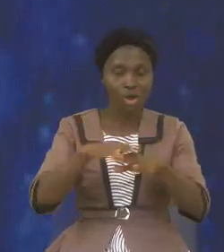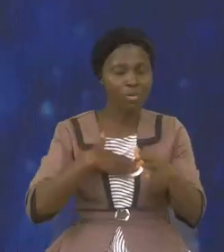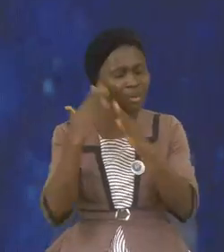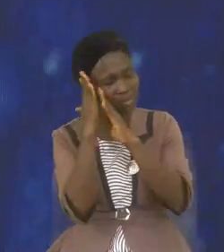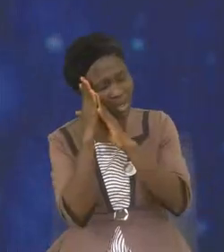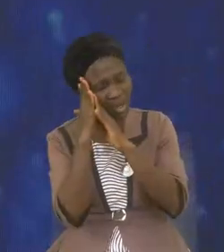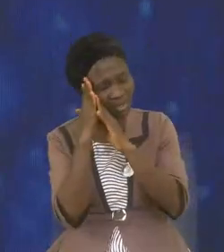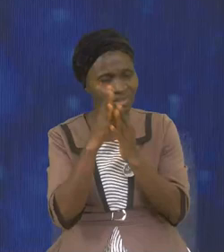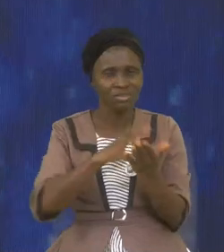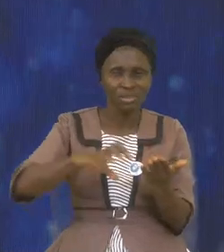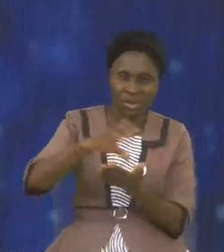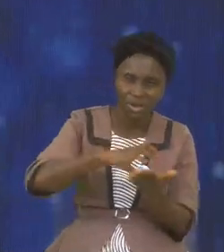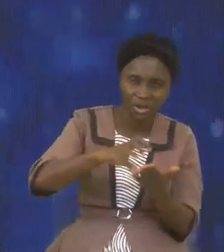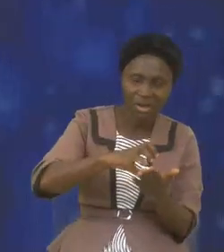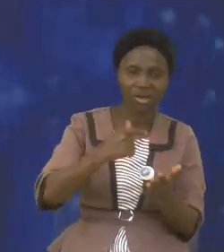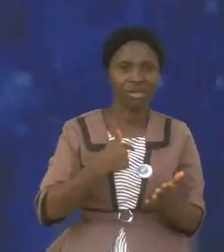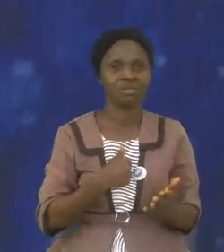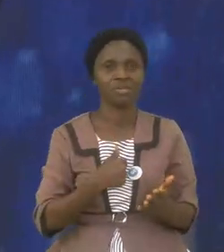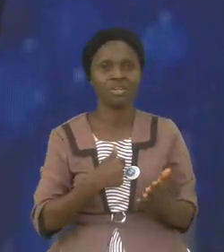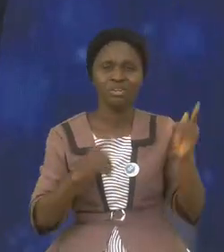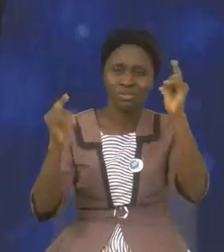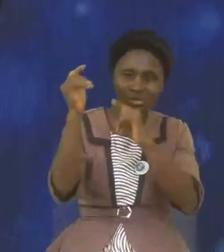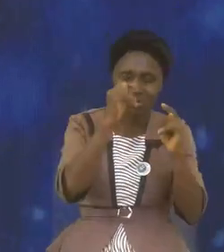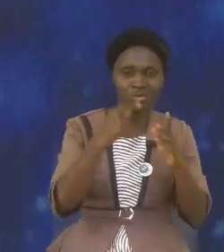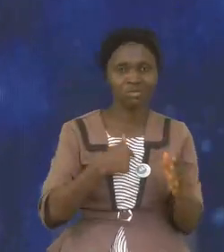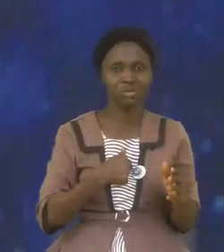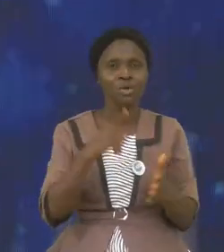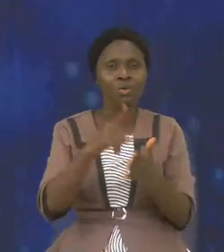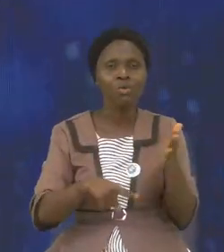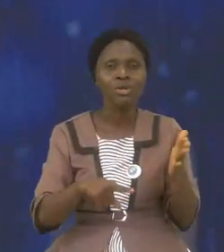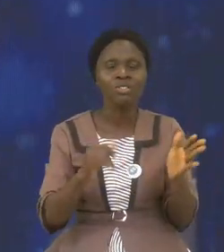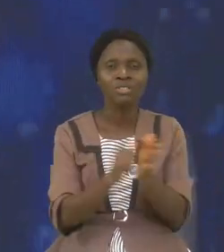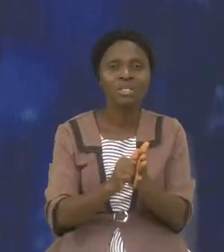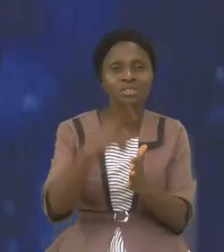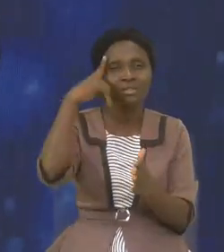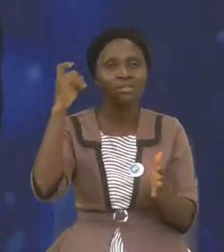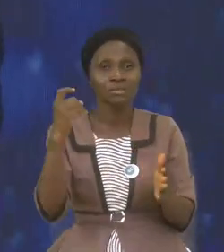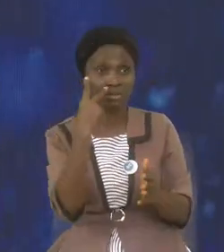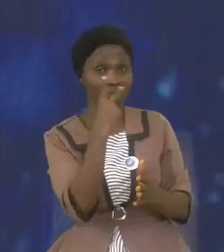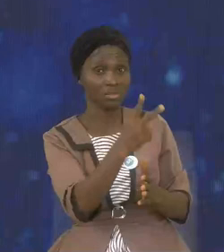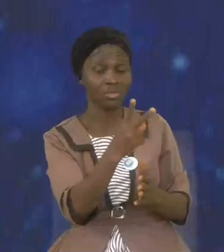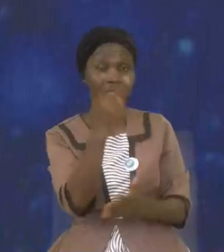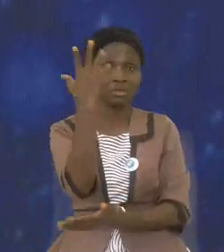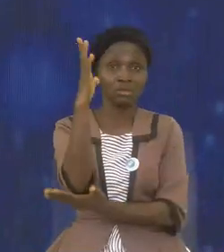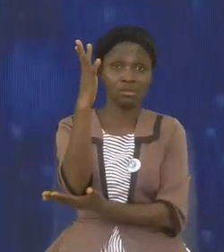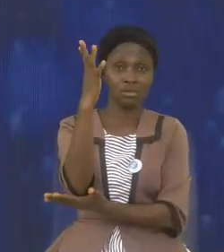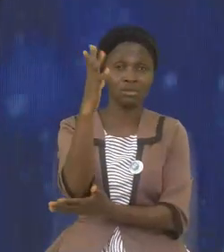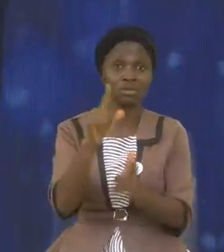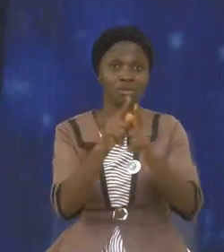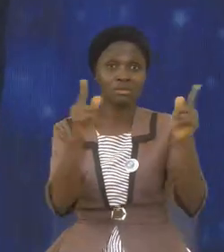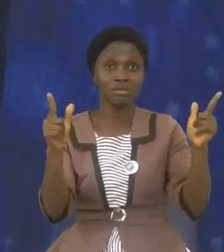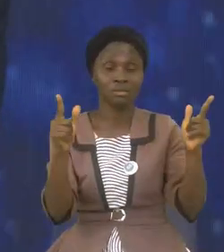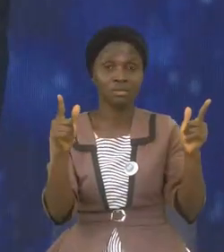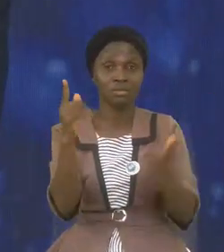dont j'étais poursuivi sur ma couche et les visions de mon esprit me remplissaient d'épouvante. Quel était le songe? Il a vu un grand